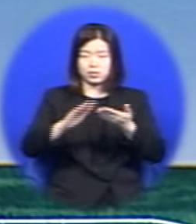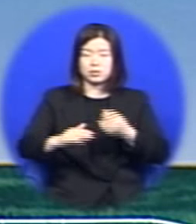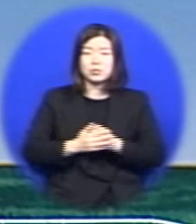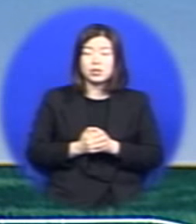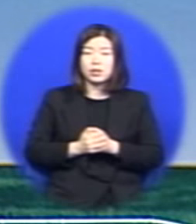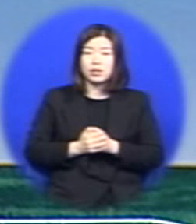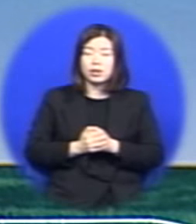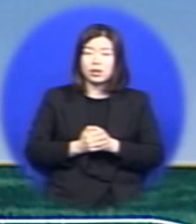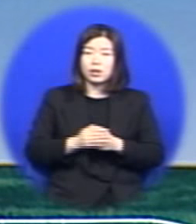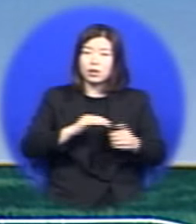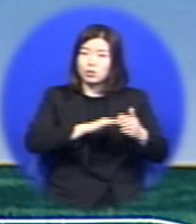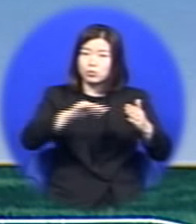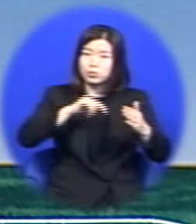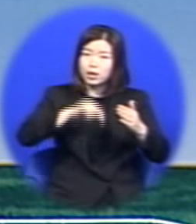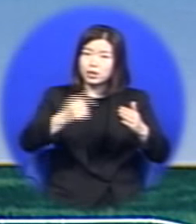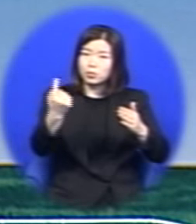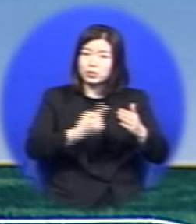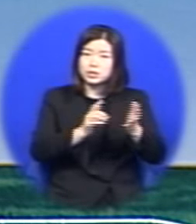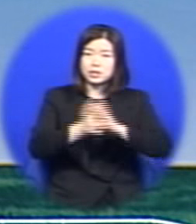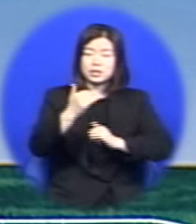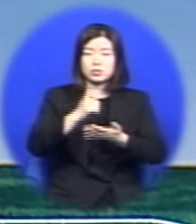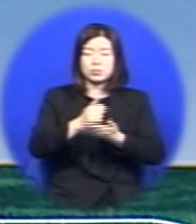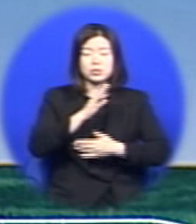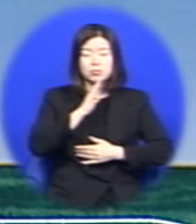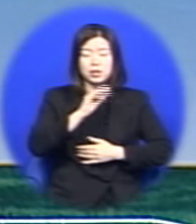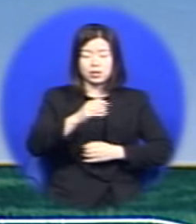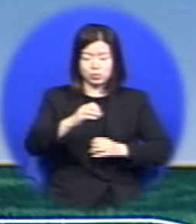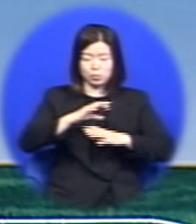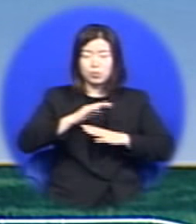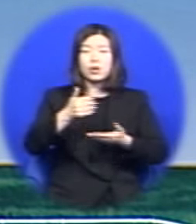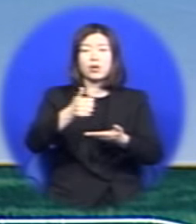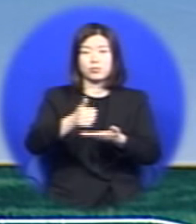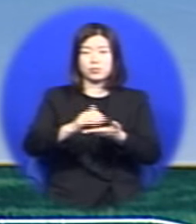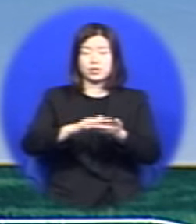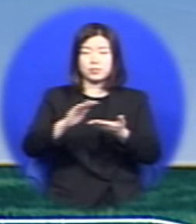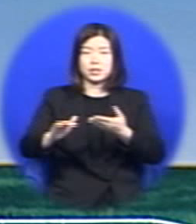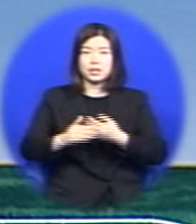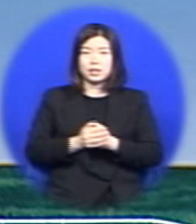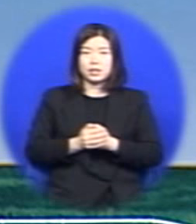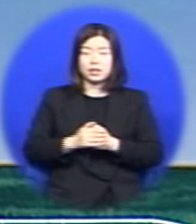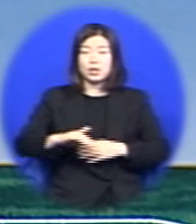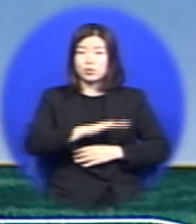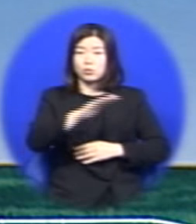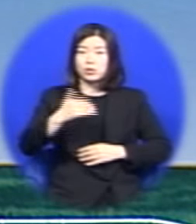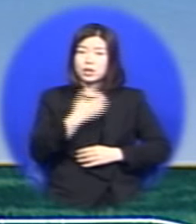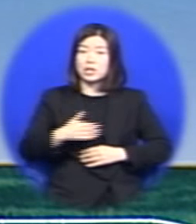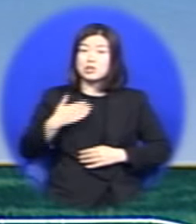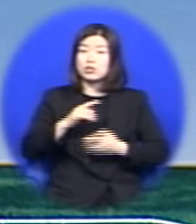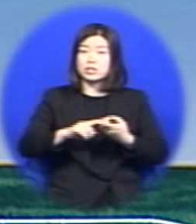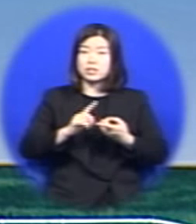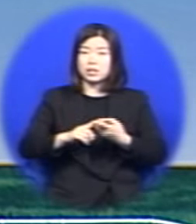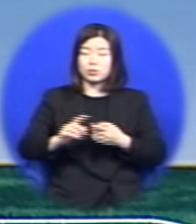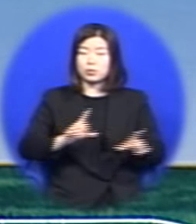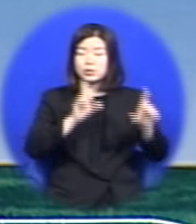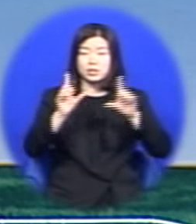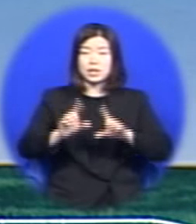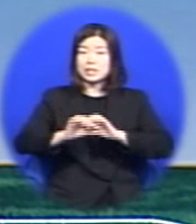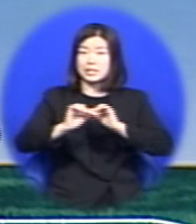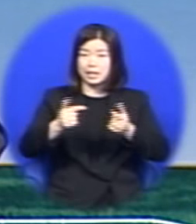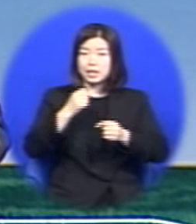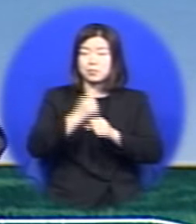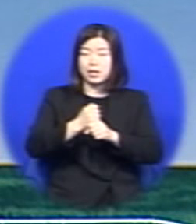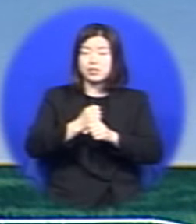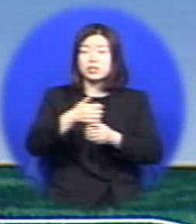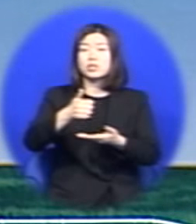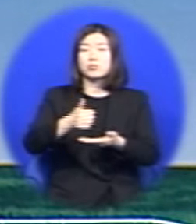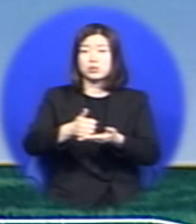여러분, 우리 안에 오신 예수님은 정말 놀라우신 분이십니다. 우리가 육신대로 살지 않게 만들어 주실 분이